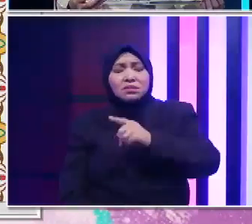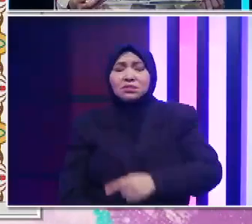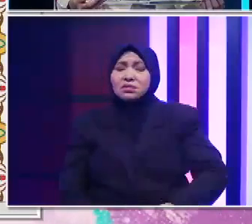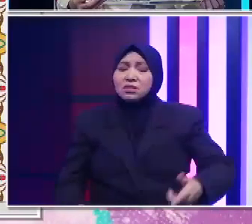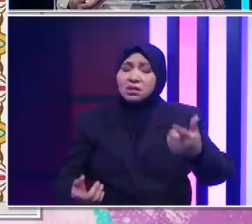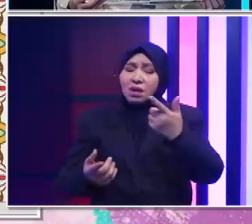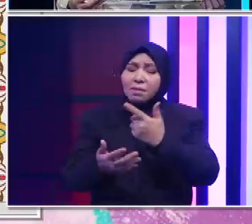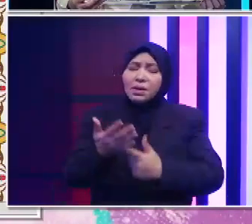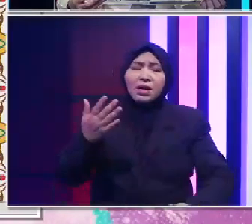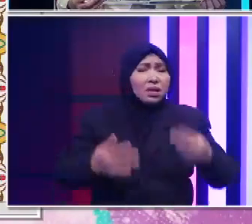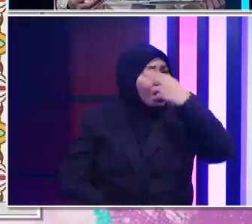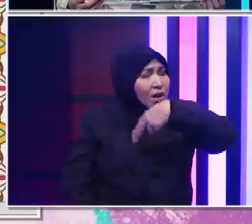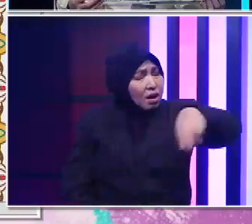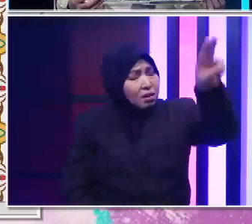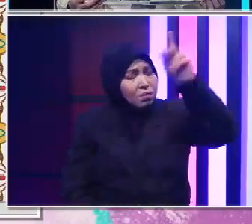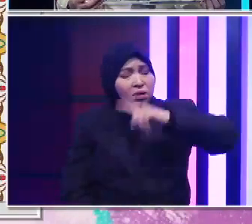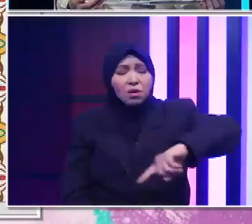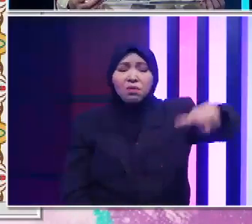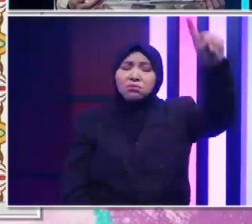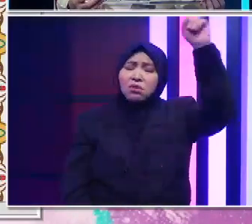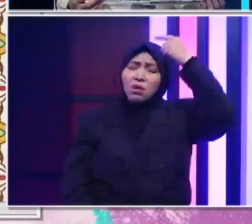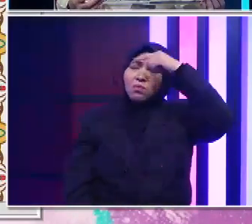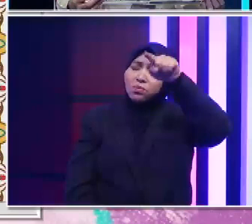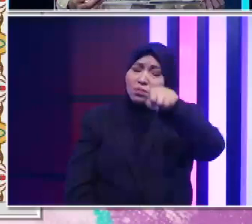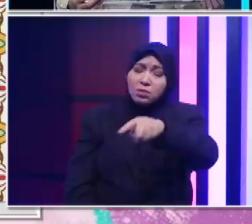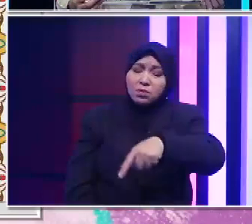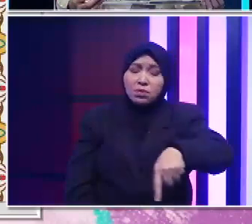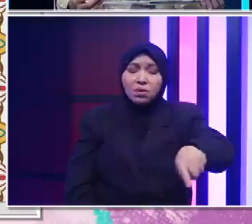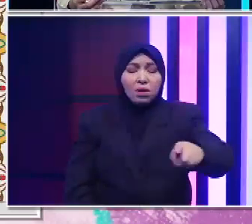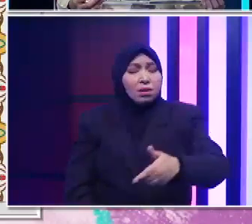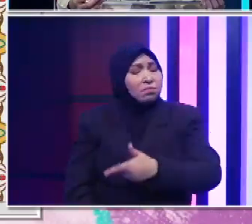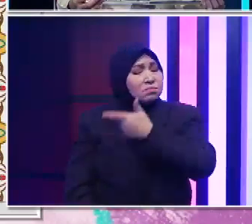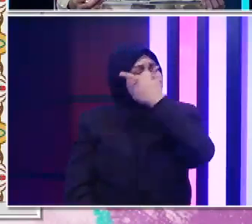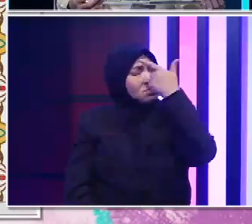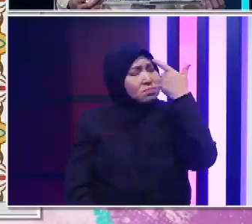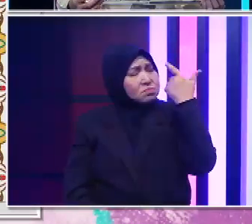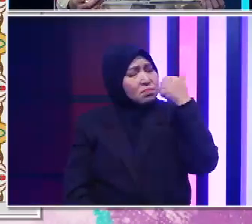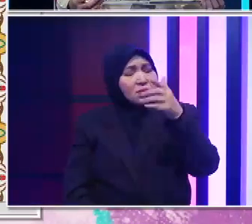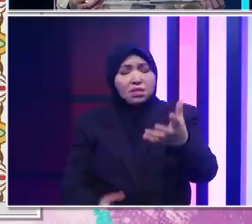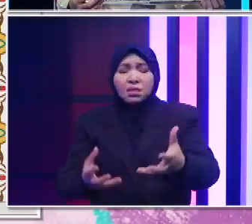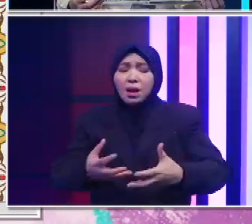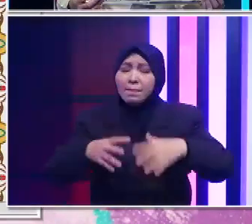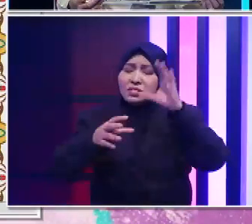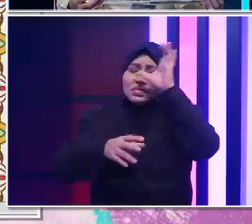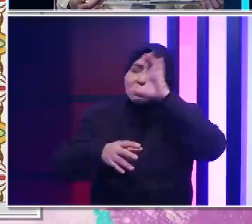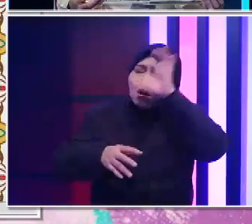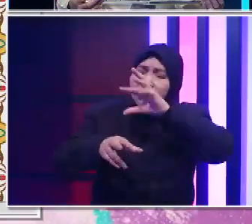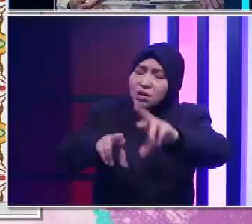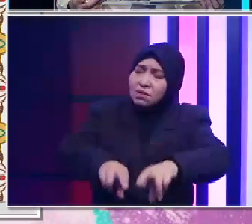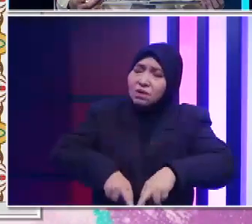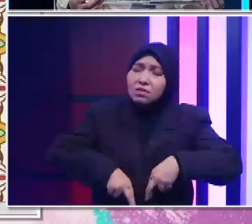yaumar ahalahullahu luck tabetah himbau makhota